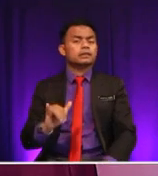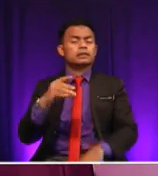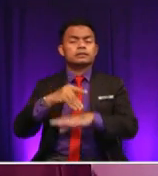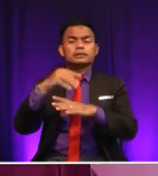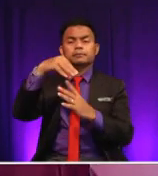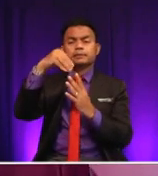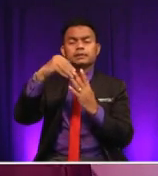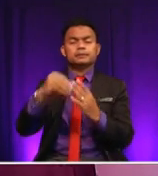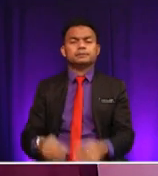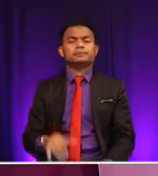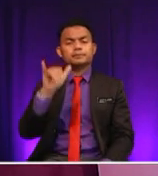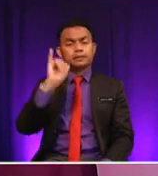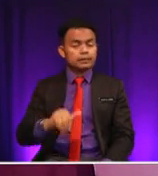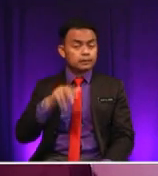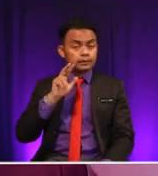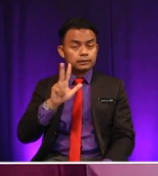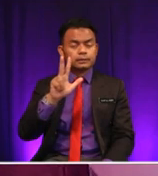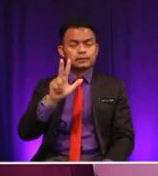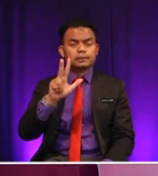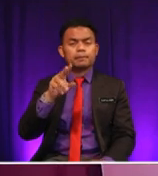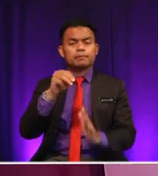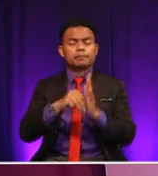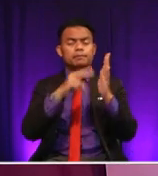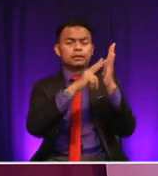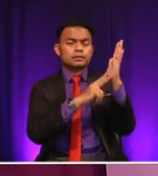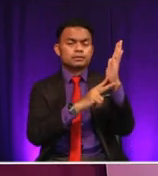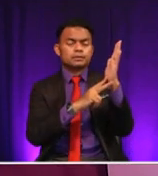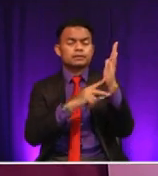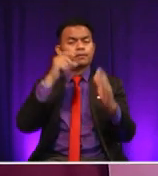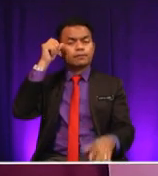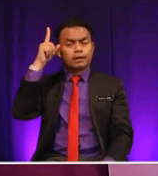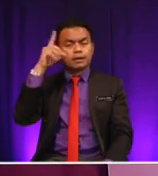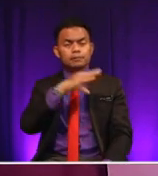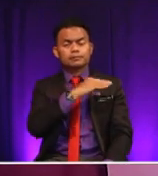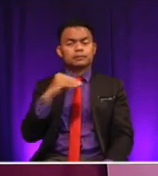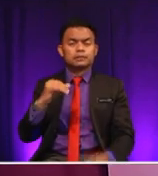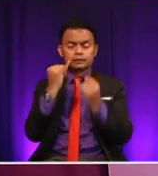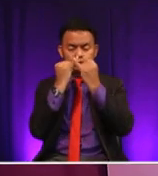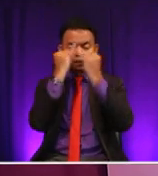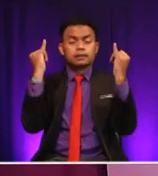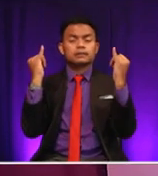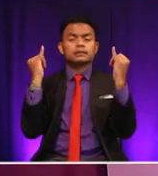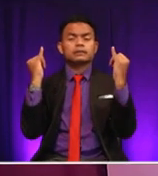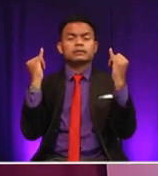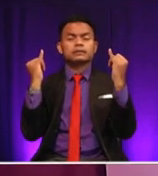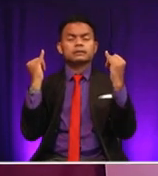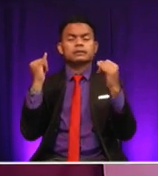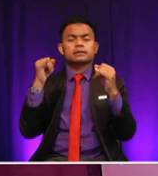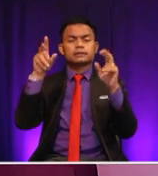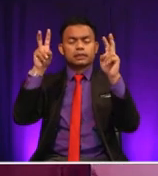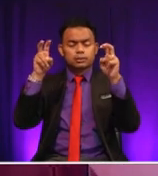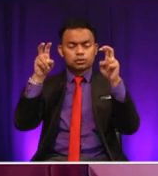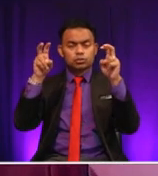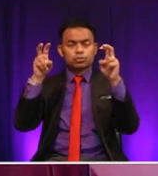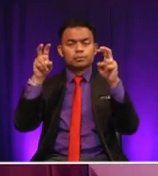untuk yang ketiga membaca memahami dan menerangkan tema persoalan ini merupakan standar pembelajaran Oke